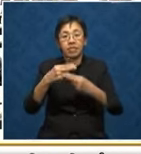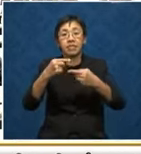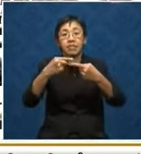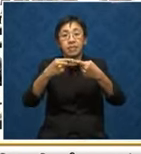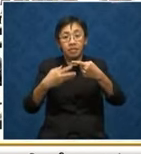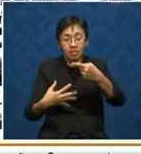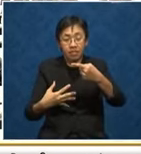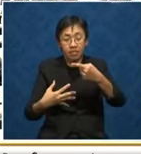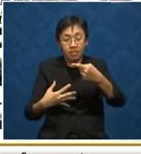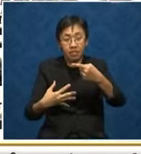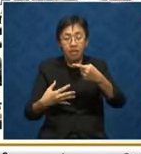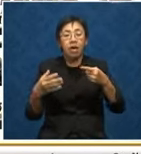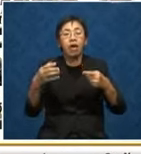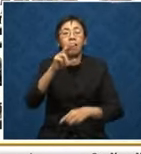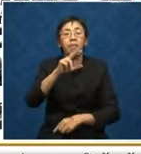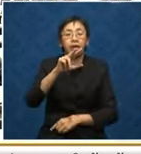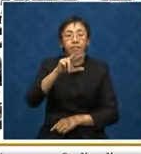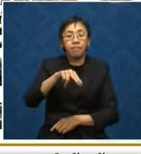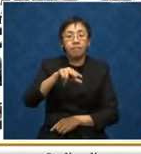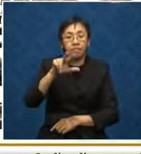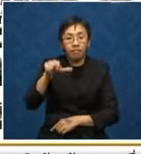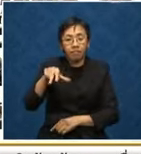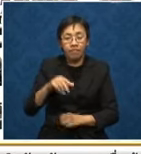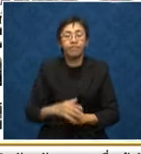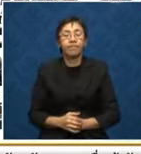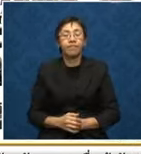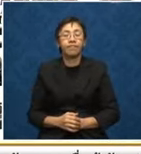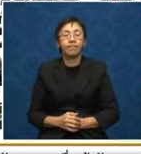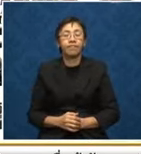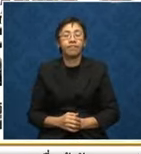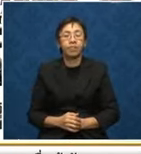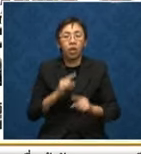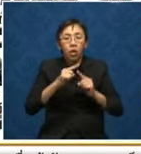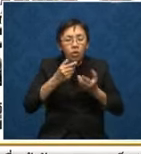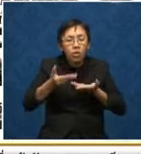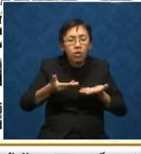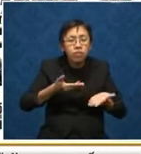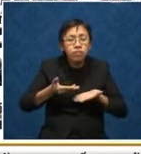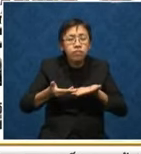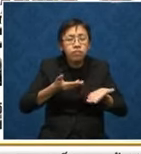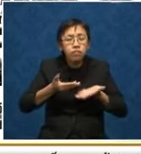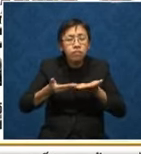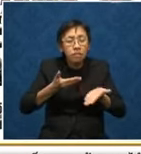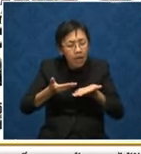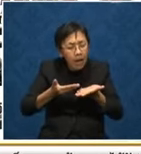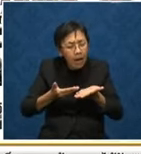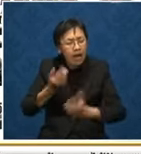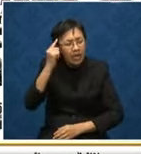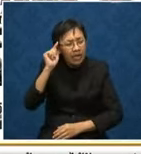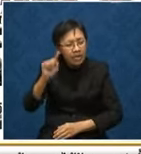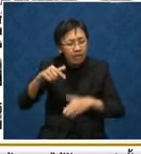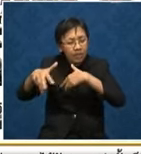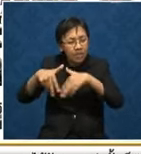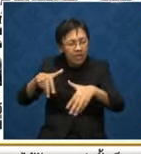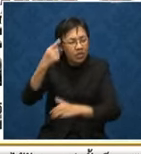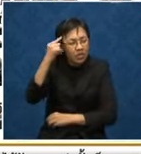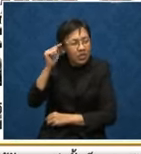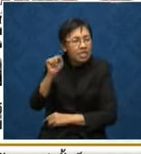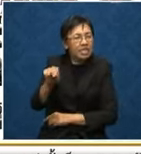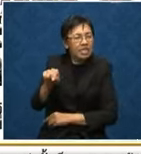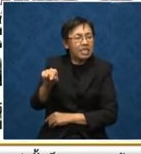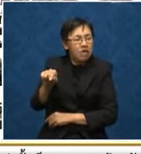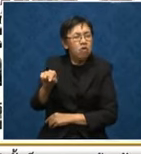ายชื่อพรรคเพื่อไทยต่อเนื่องจากการหารือนะครับเพื่อเป็นประโยชน์สูงสุดของพี่น้องประชาชนผ